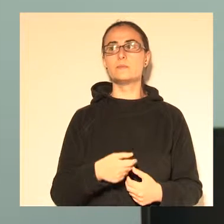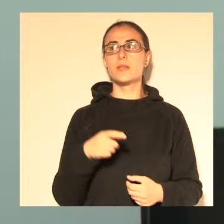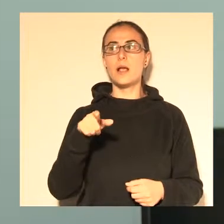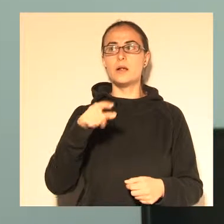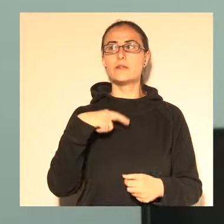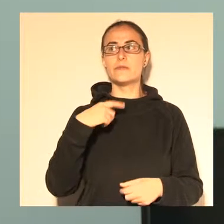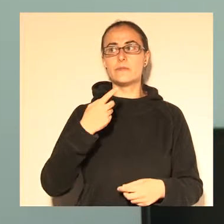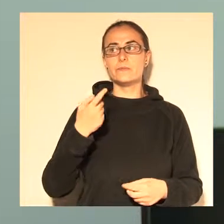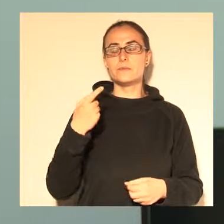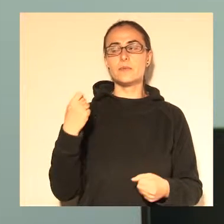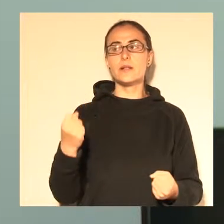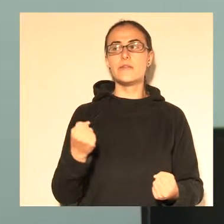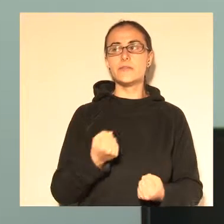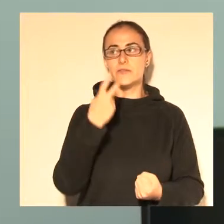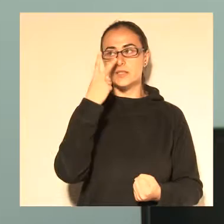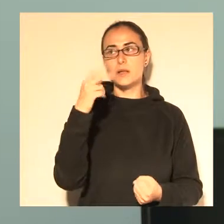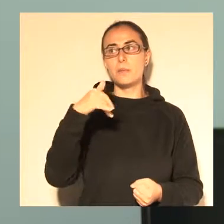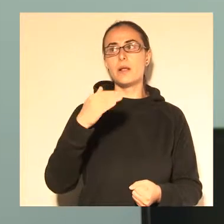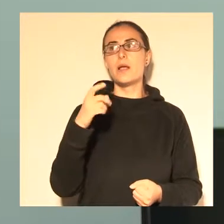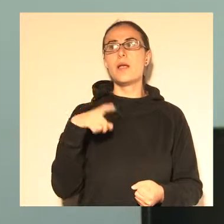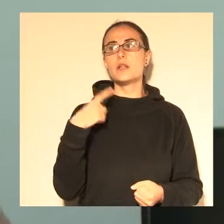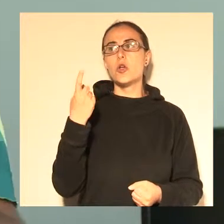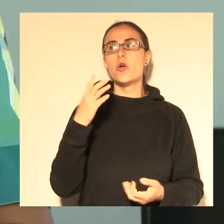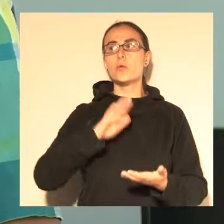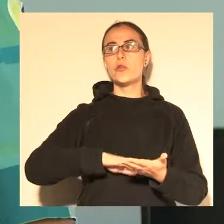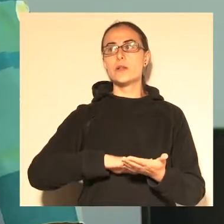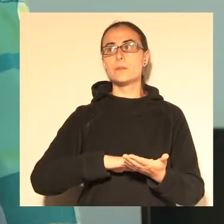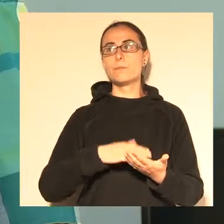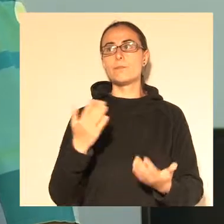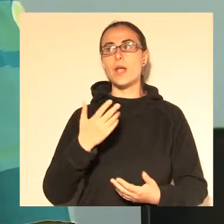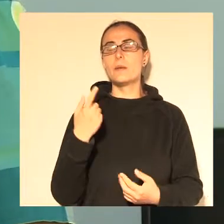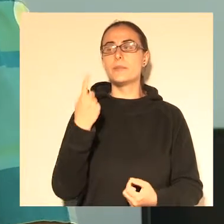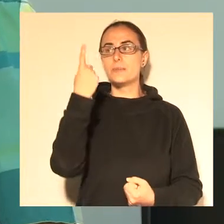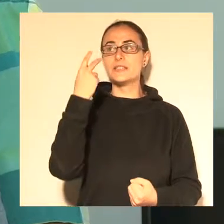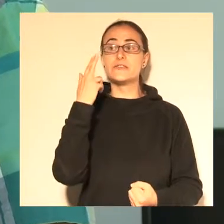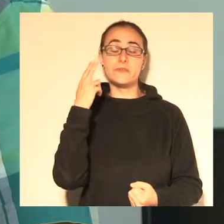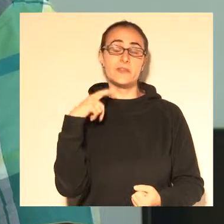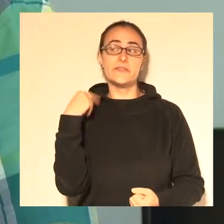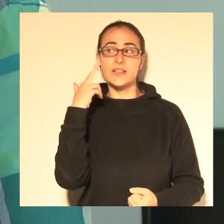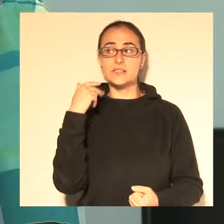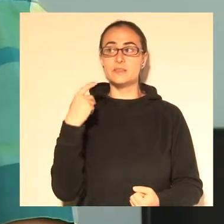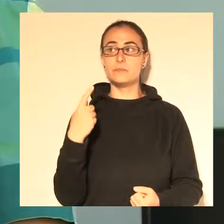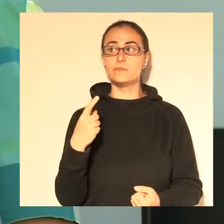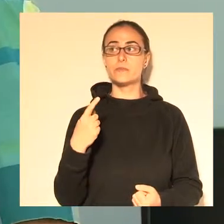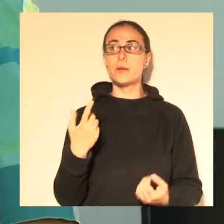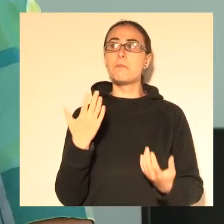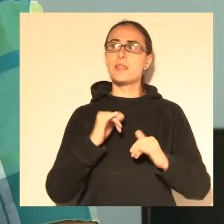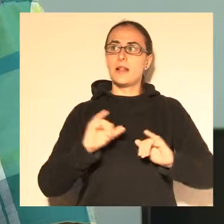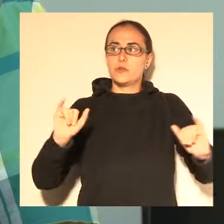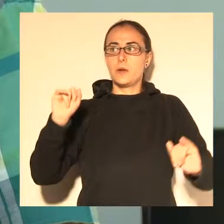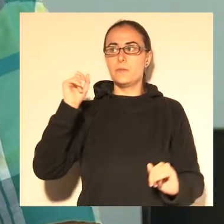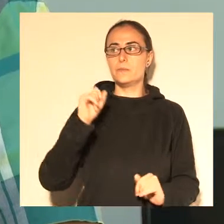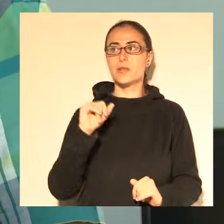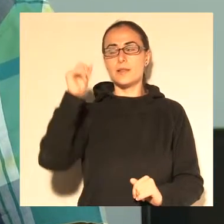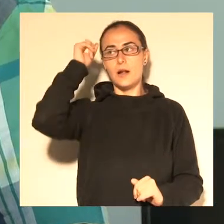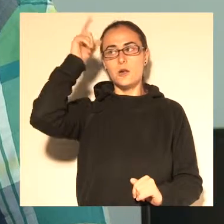este fetița Maria Beatris este o fetiță în permanență veselă care s a dezvoltat mult din punct de